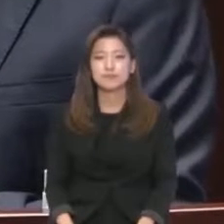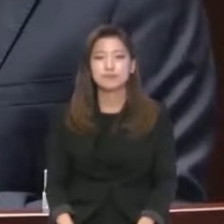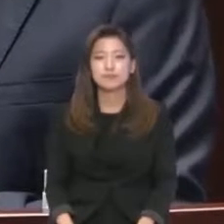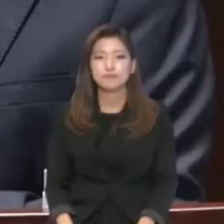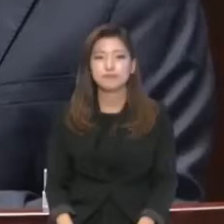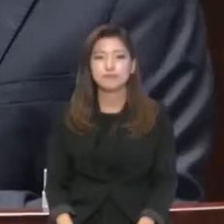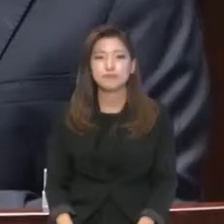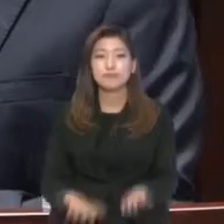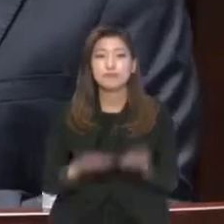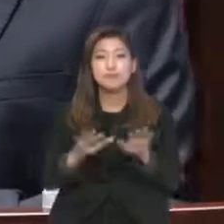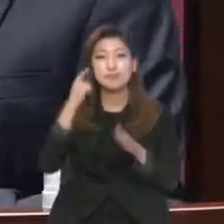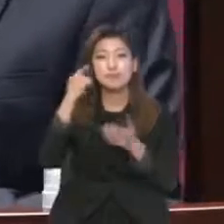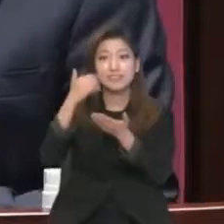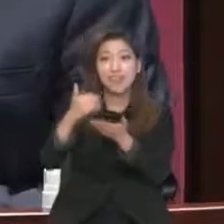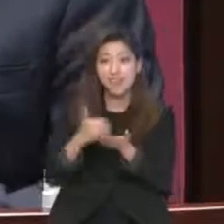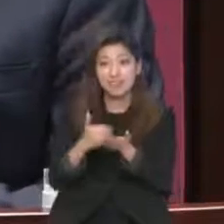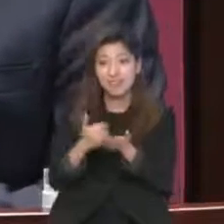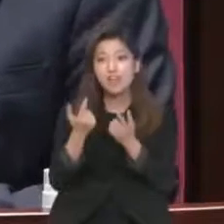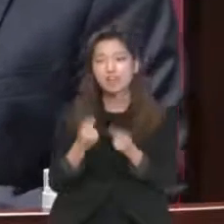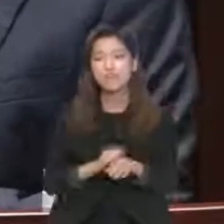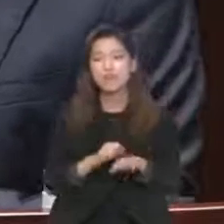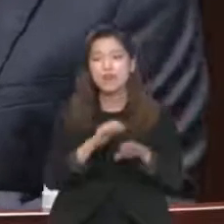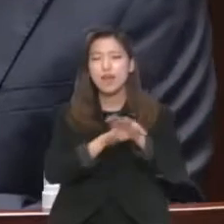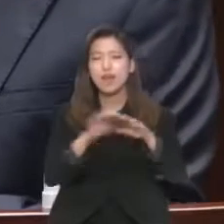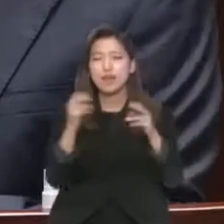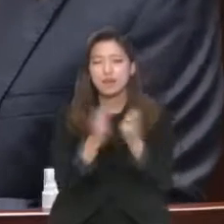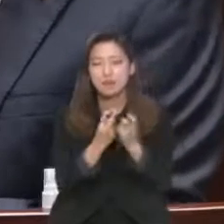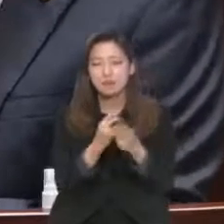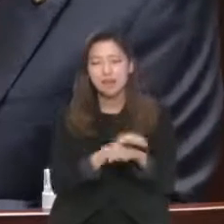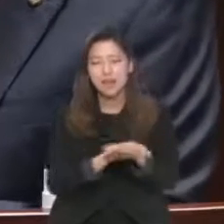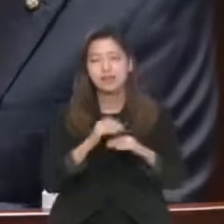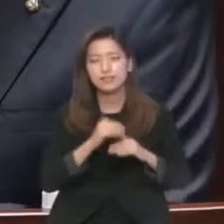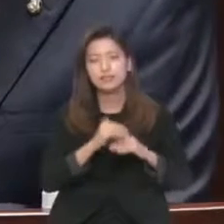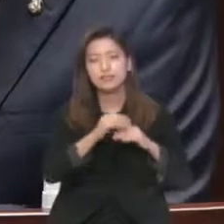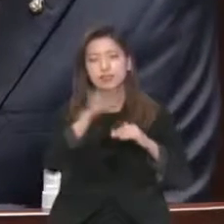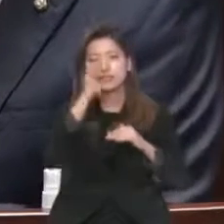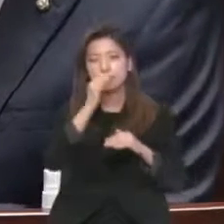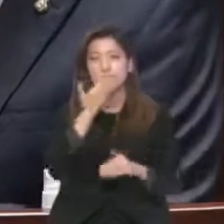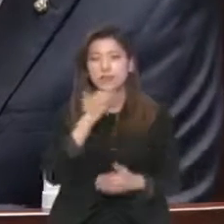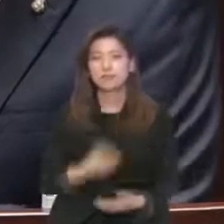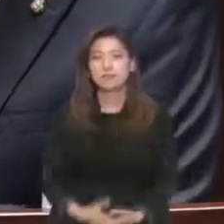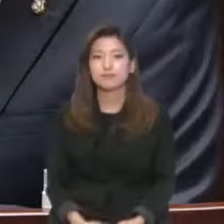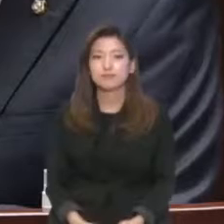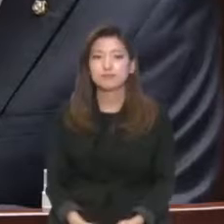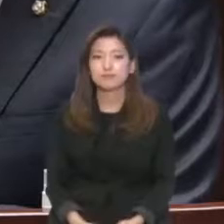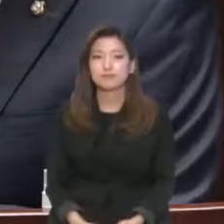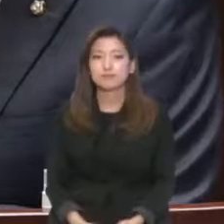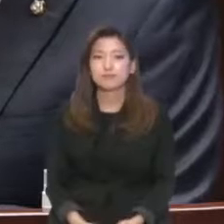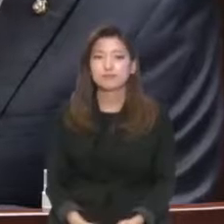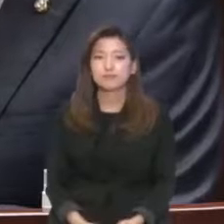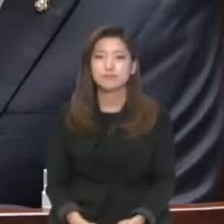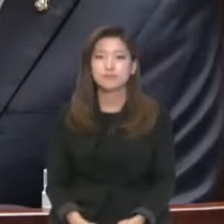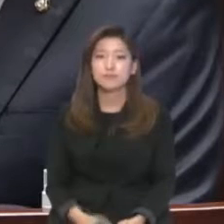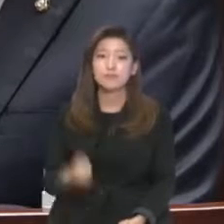지금 제안하신 그런 문제들의 해답을 찾는 과정들을 발전해 가려고 생각합니다. 네, 감사합니다. 마지막 슬라이드